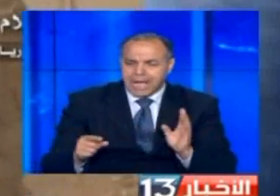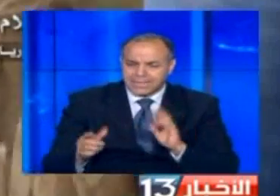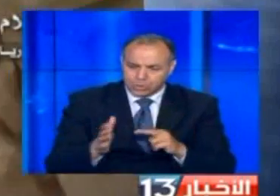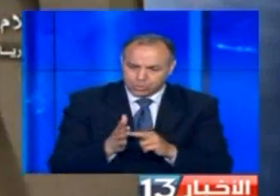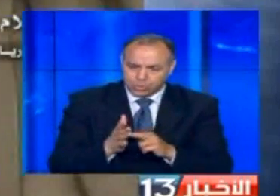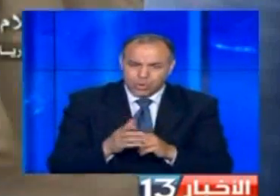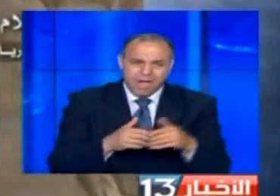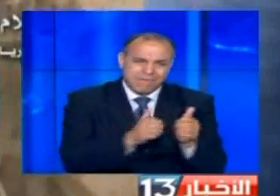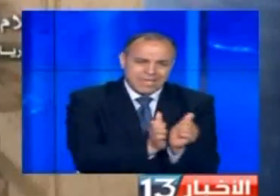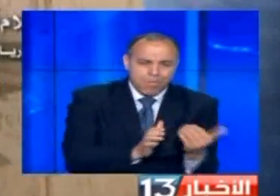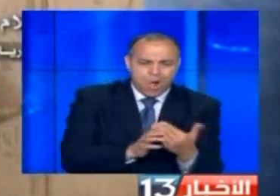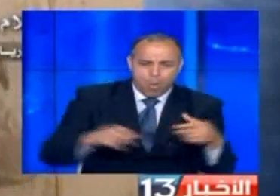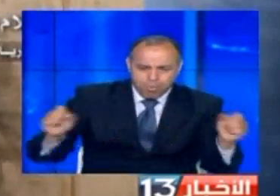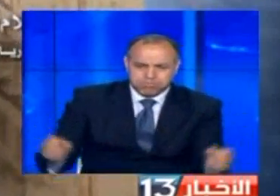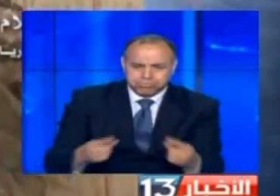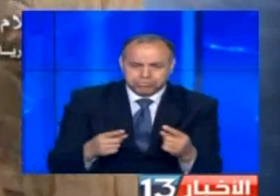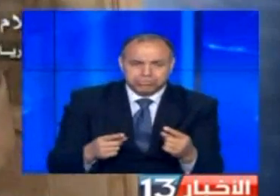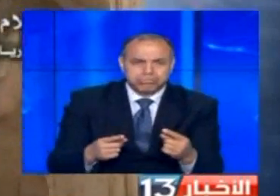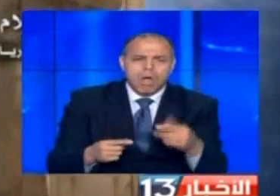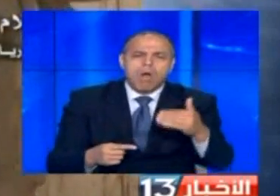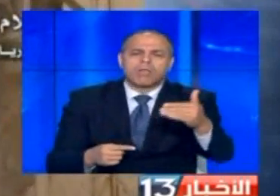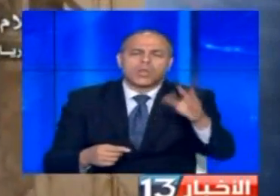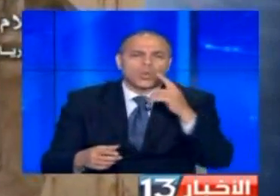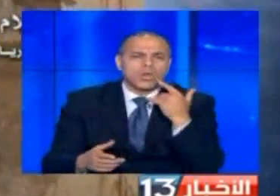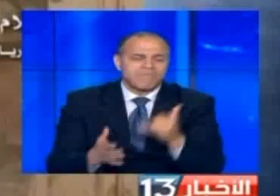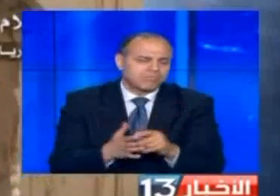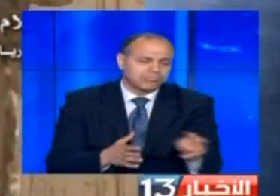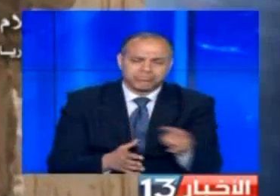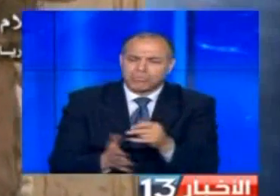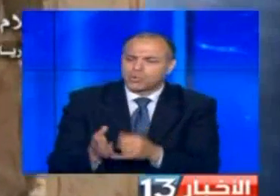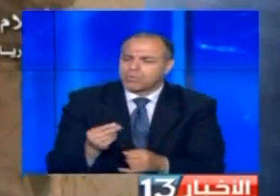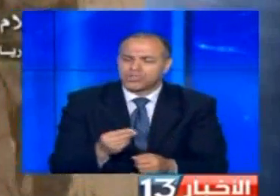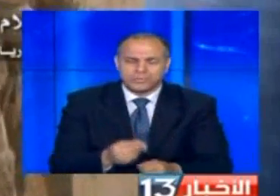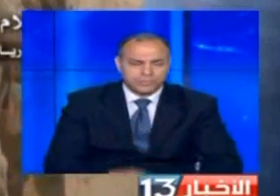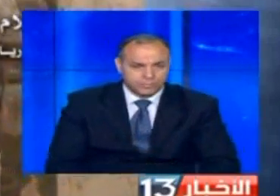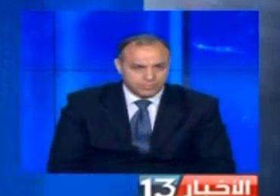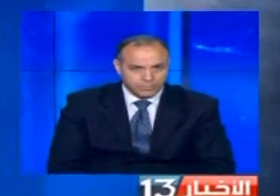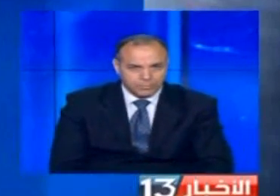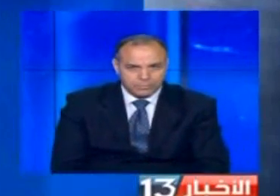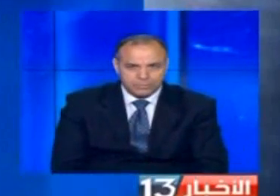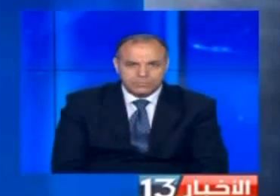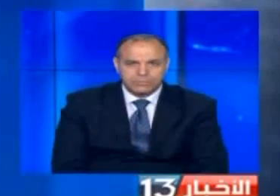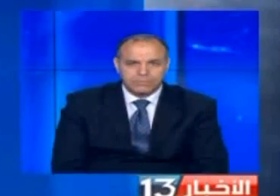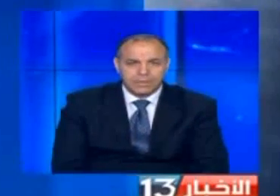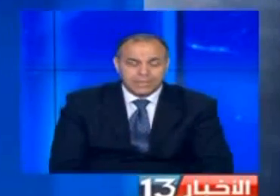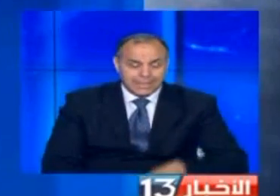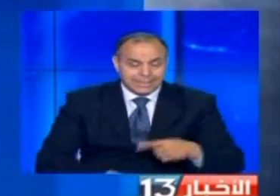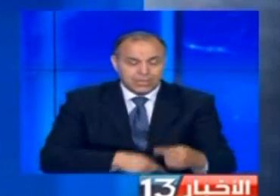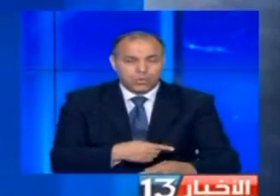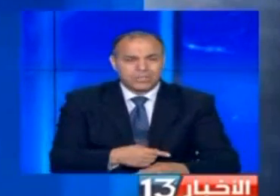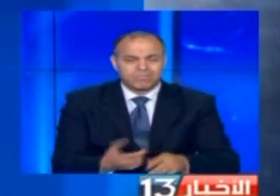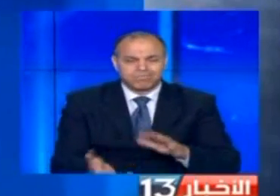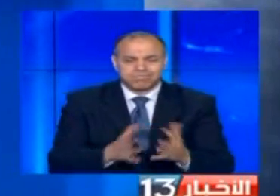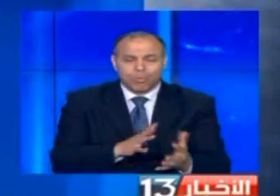النظام وفصائل المعارضه بجبهات عده في ريف دمشق وحلب وحما مع تواصل